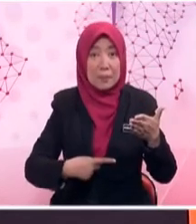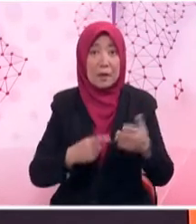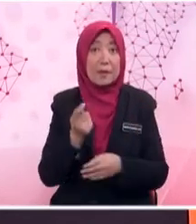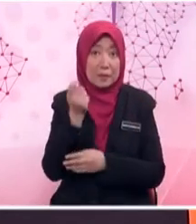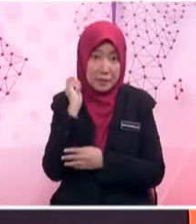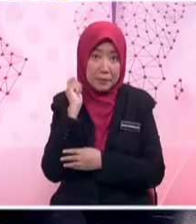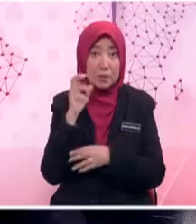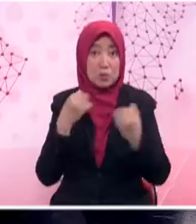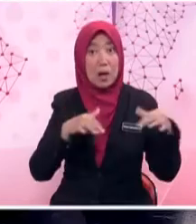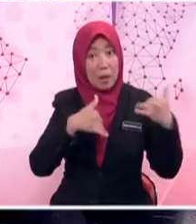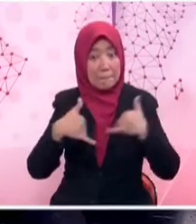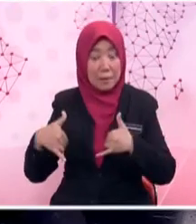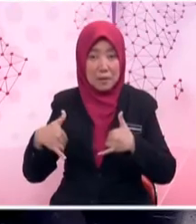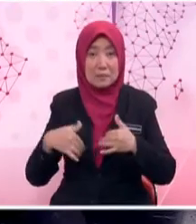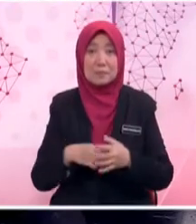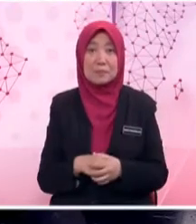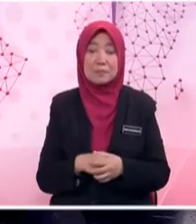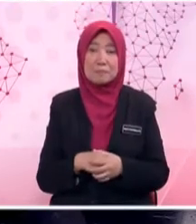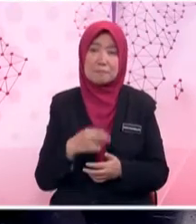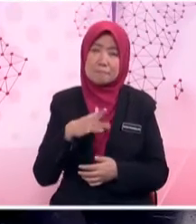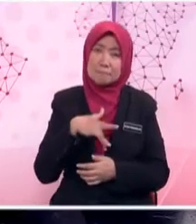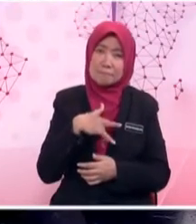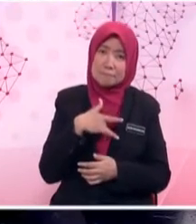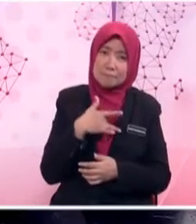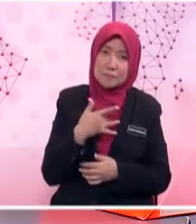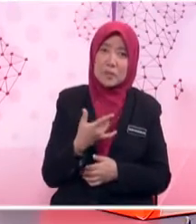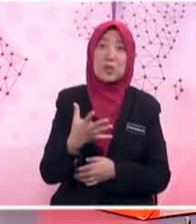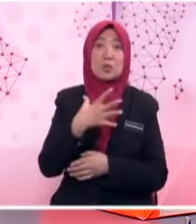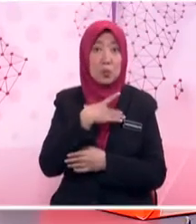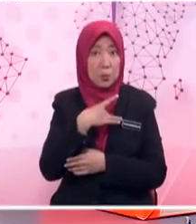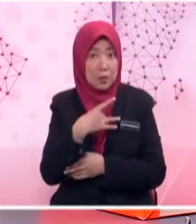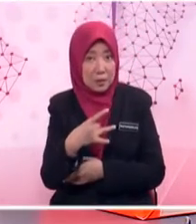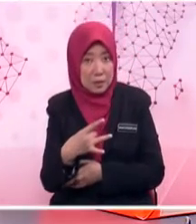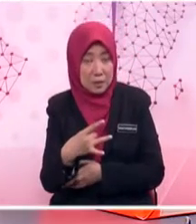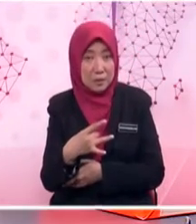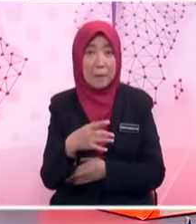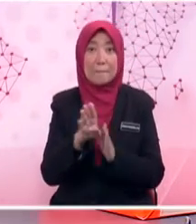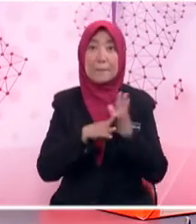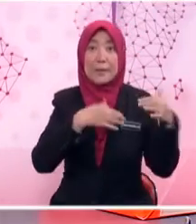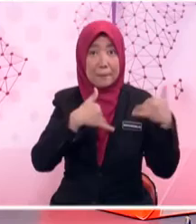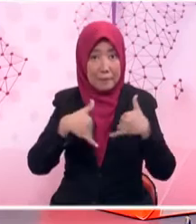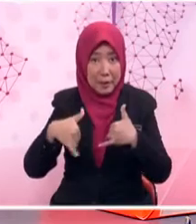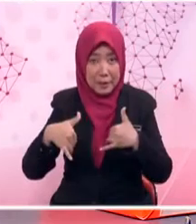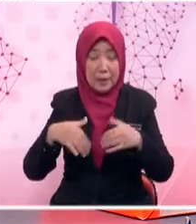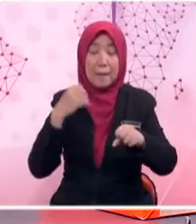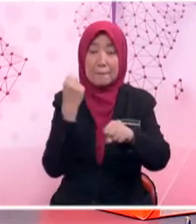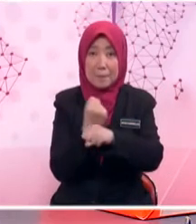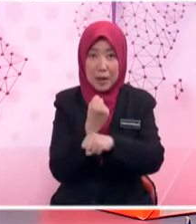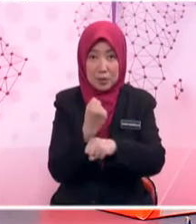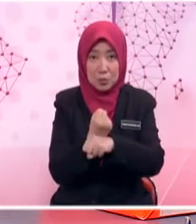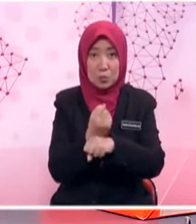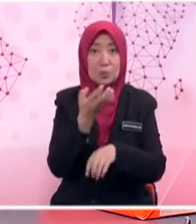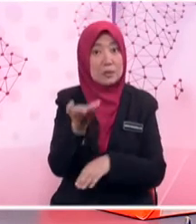tadi. Saya rasa suka bermain batu seremban. Betul, cikgu? Ya, betul. Wah,